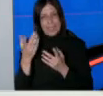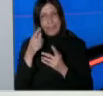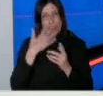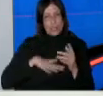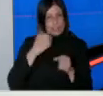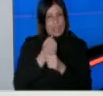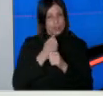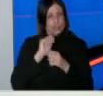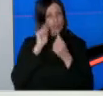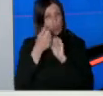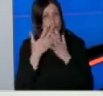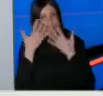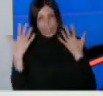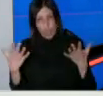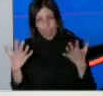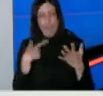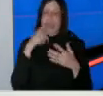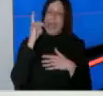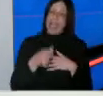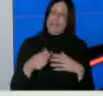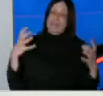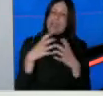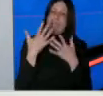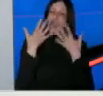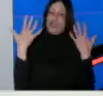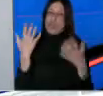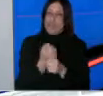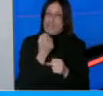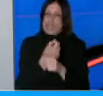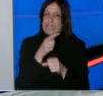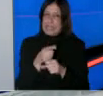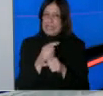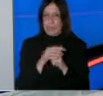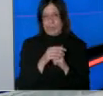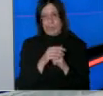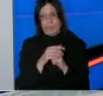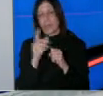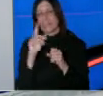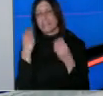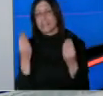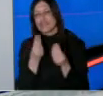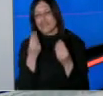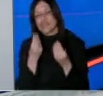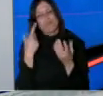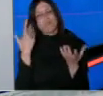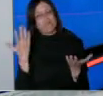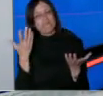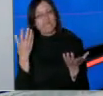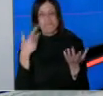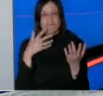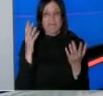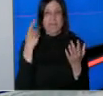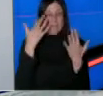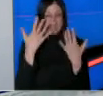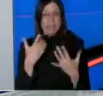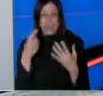רוצים לעשות שינוי גדול? חייבים מפלגה גדולה שתעשה אותו. בתור מישהו שכאילו, לא יודע איך בית ספר וכל זה,